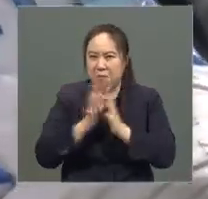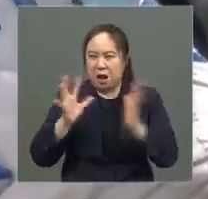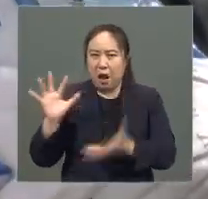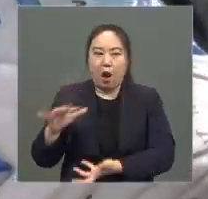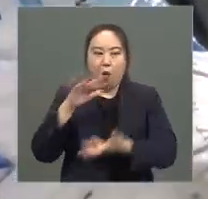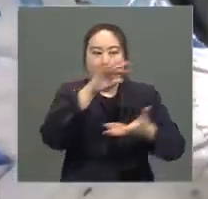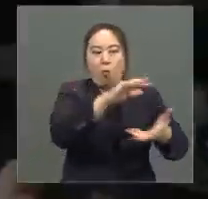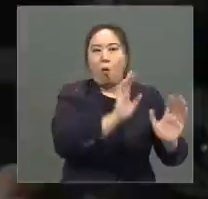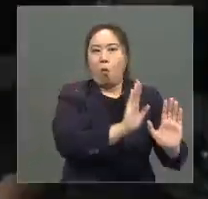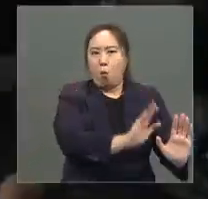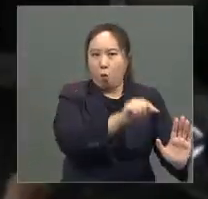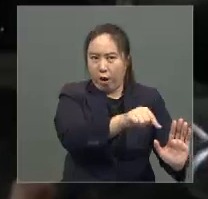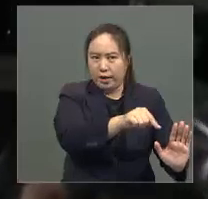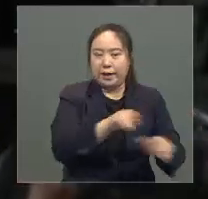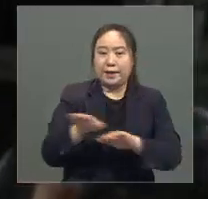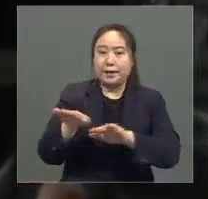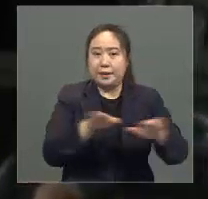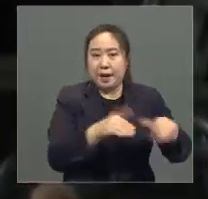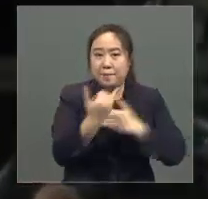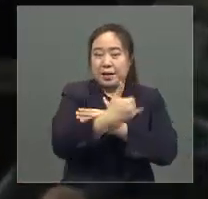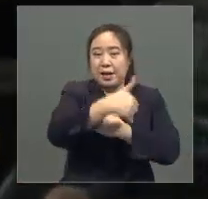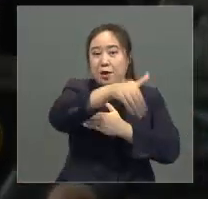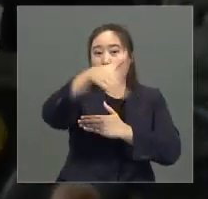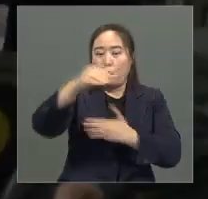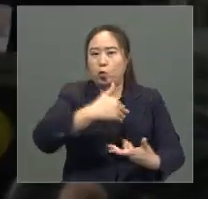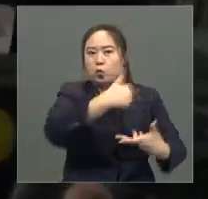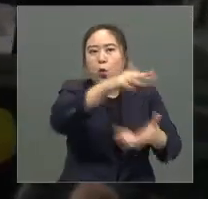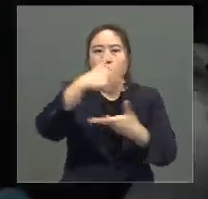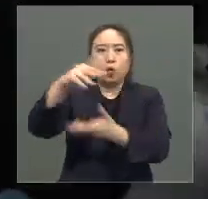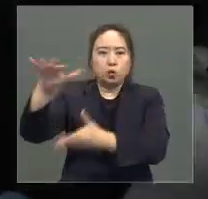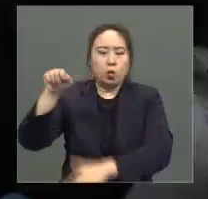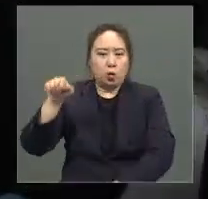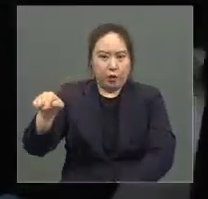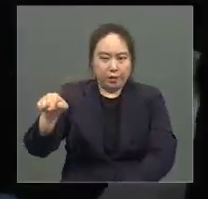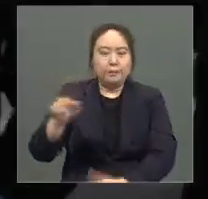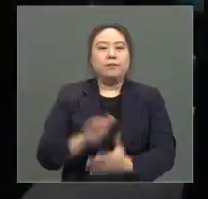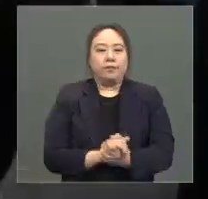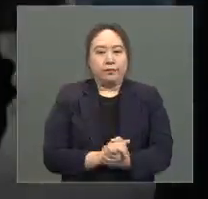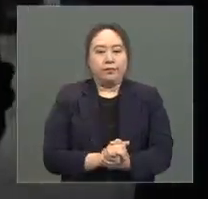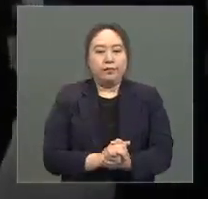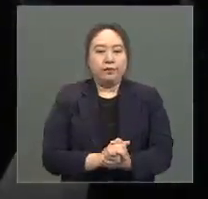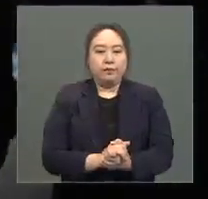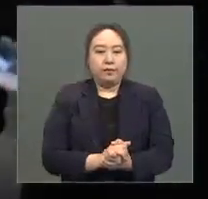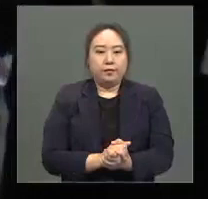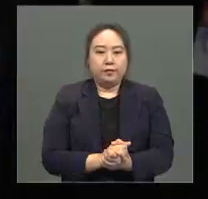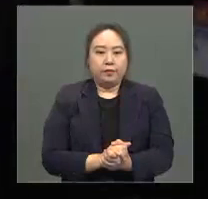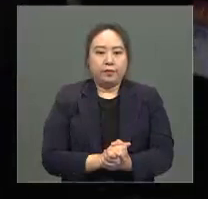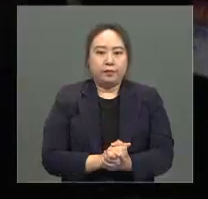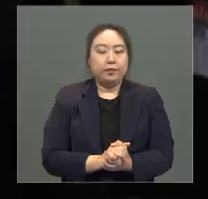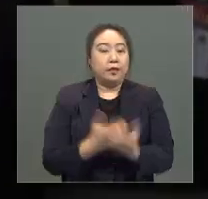มาพักเอาไว้เพื่อเตรียมจะส่งออกไปยังประเทศที่สามซึ่งที่ปลายทางของการส่งออกยากครั้งนี้